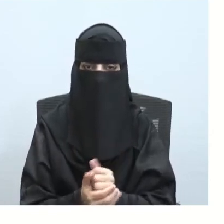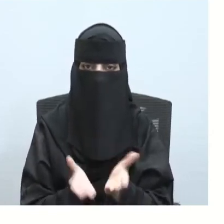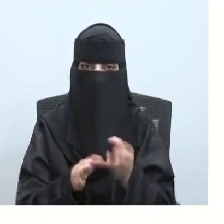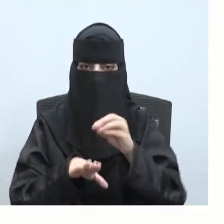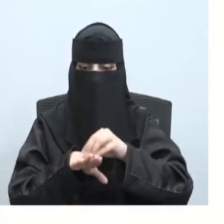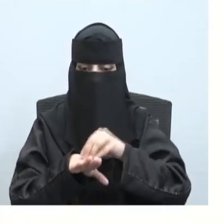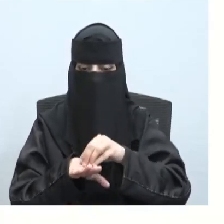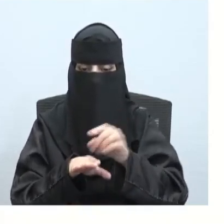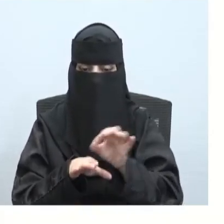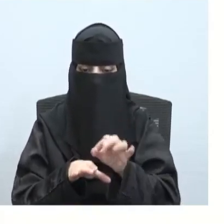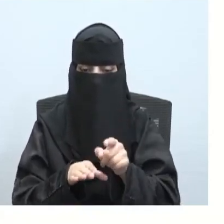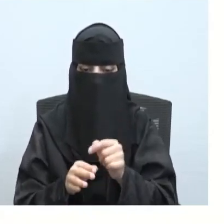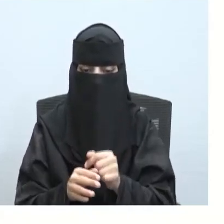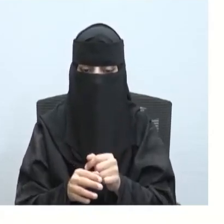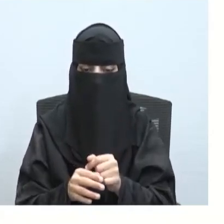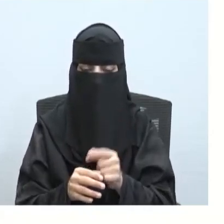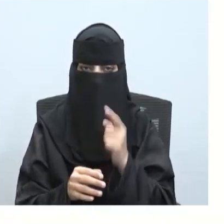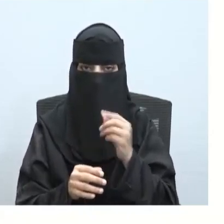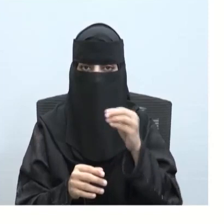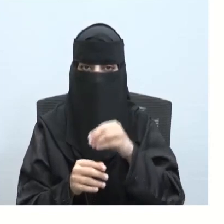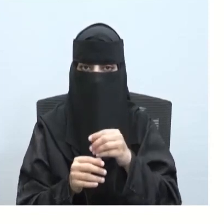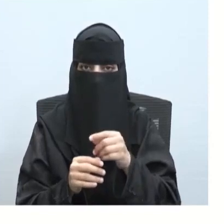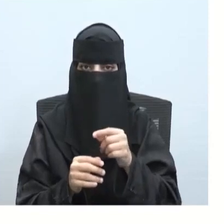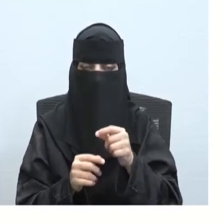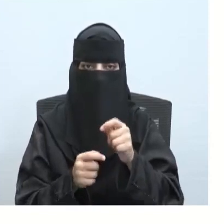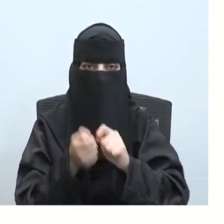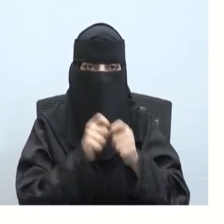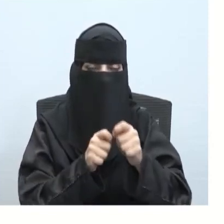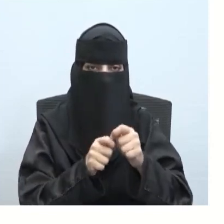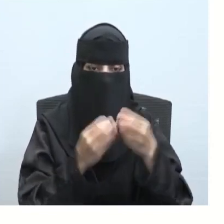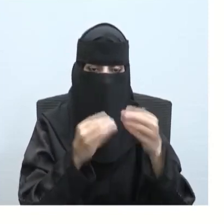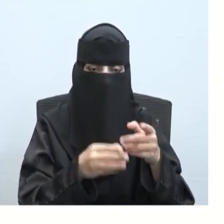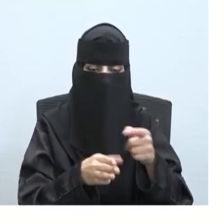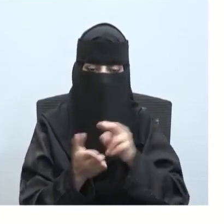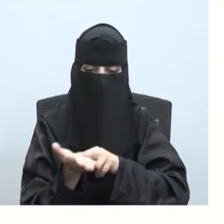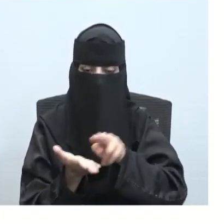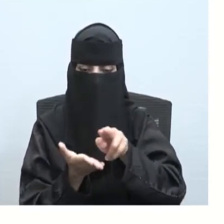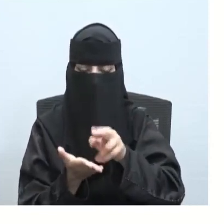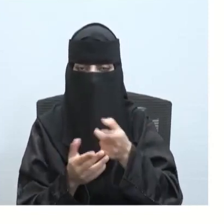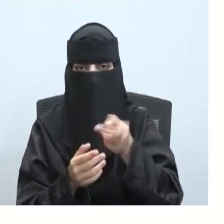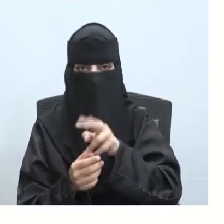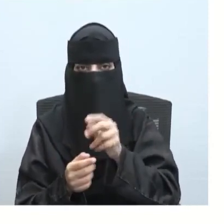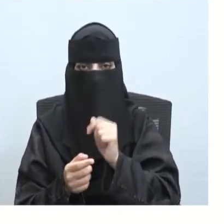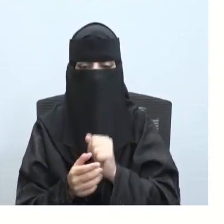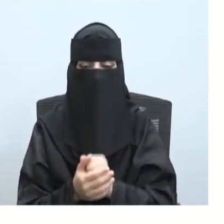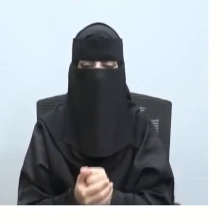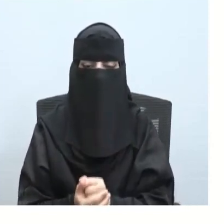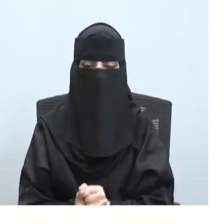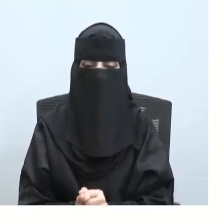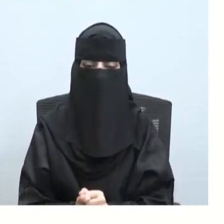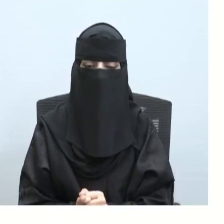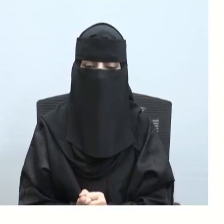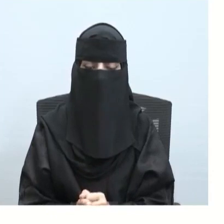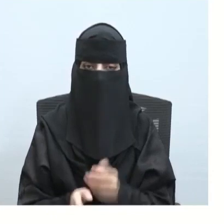بالحاويات التي تحتوي على مواد قابلة للتلف. تظهر رسالة بيك، المواد الغير قابلة للتلف don't pick.